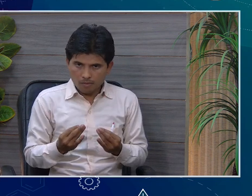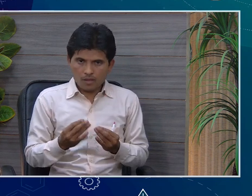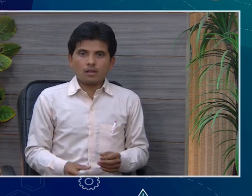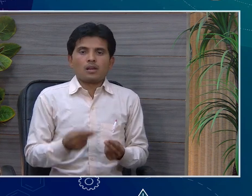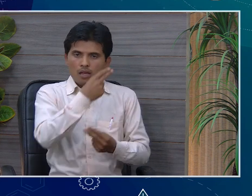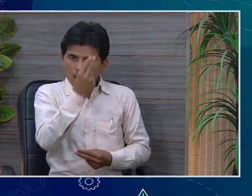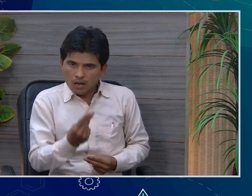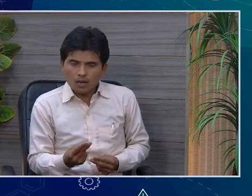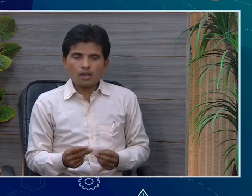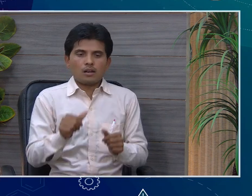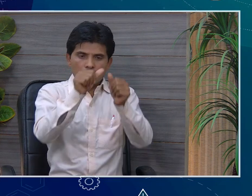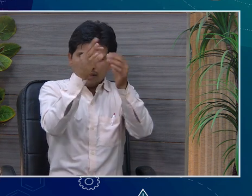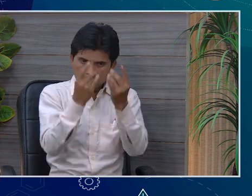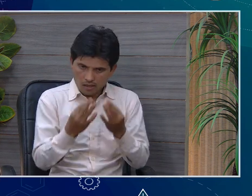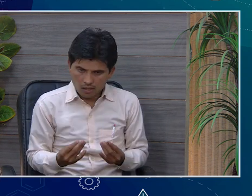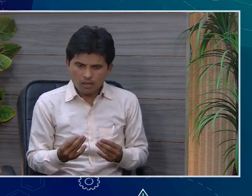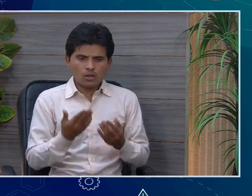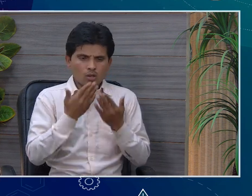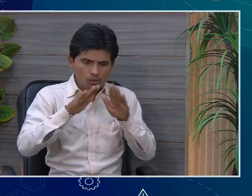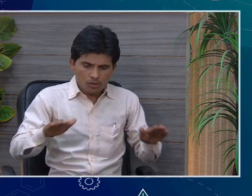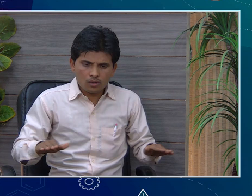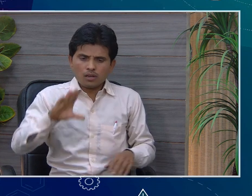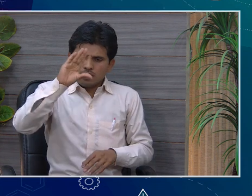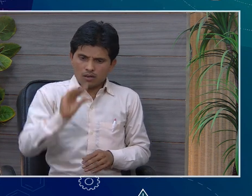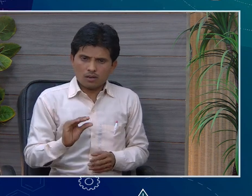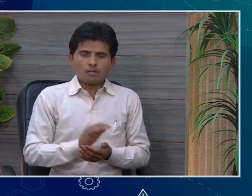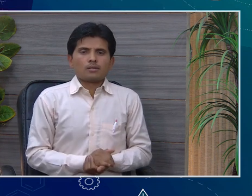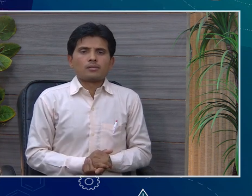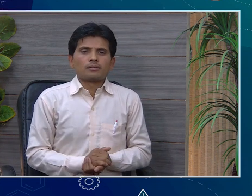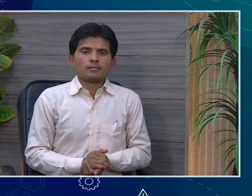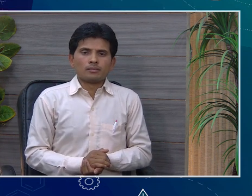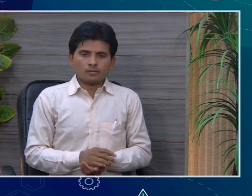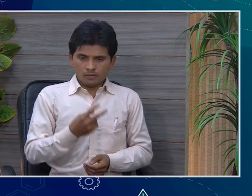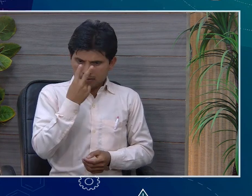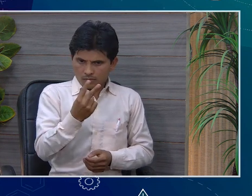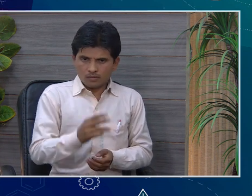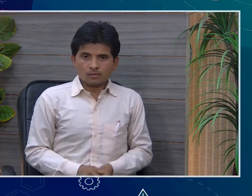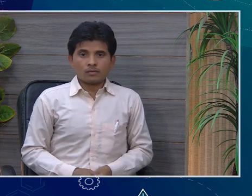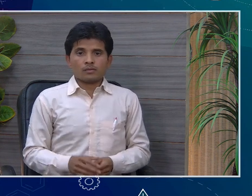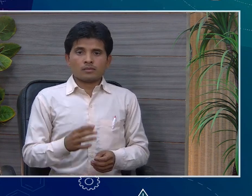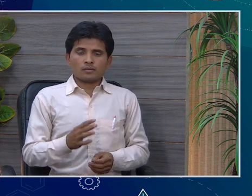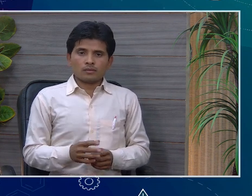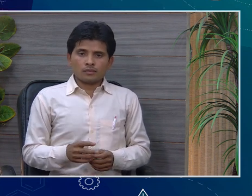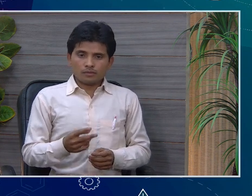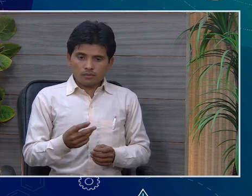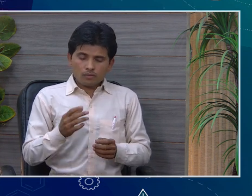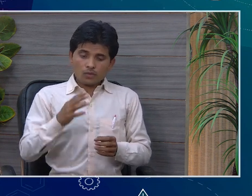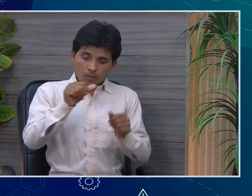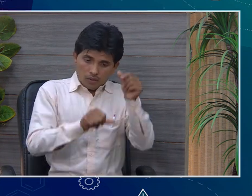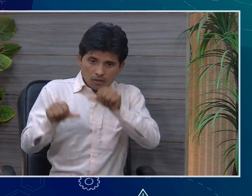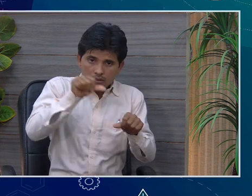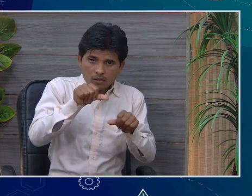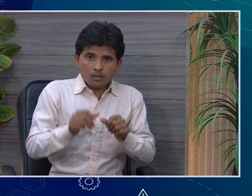आर्ट्स और कॉमर्स में तो वहां पर बहुत कम बचे हैं तो वाकई में इसमें हमें यह देखने की जरूरत है क्योंकि विज्ञान